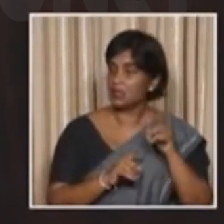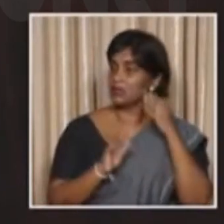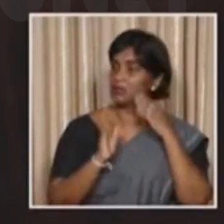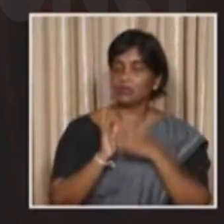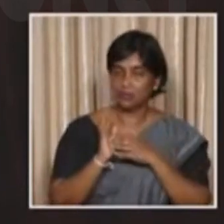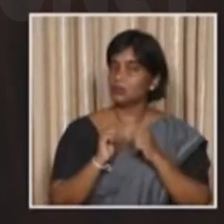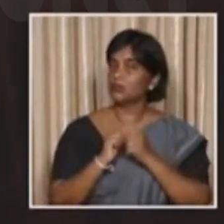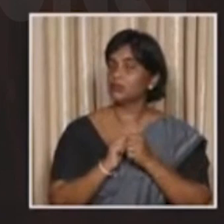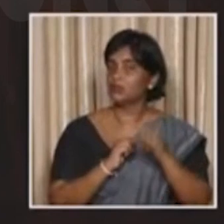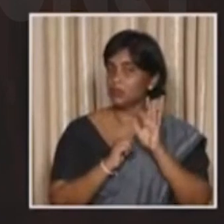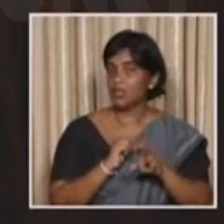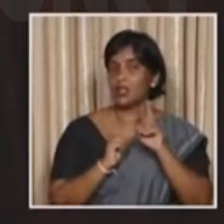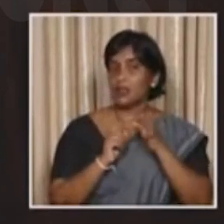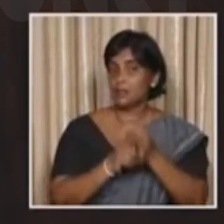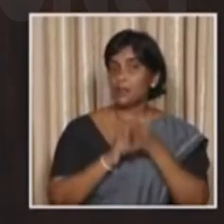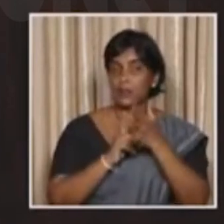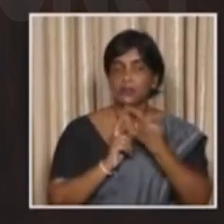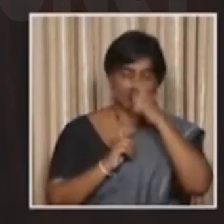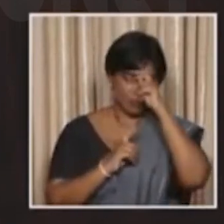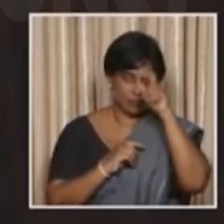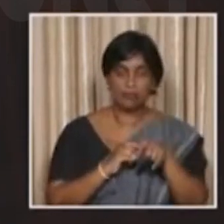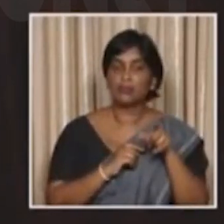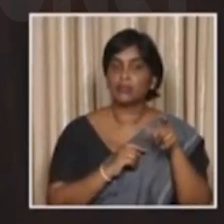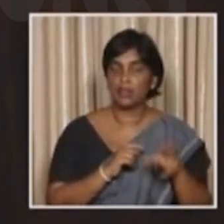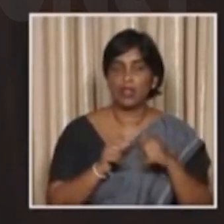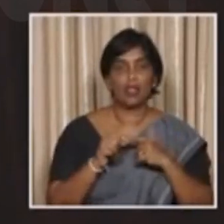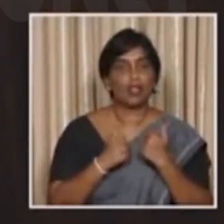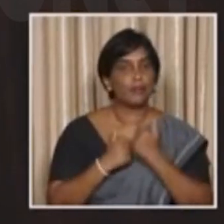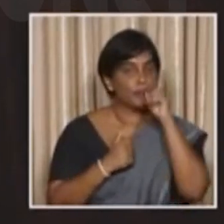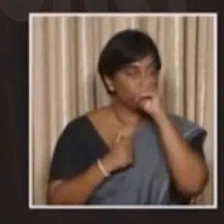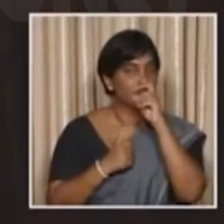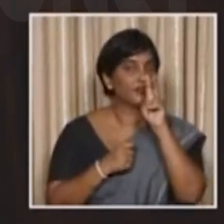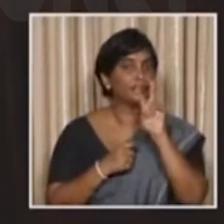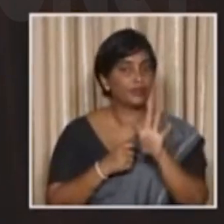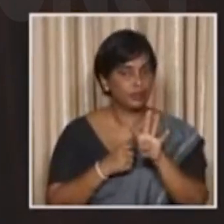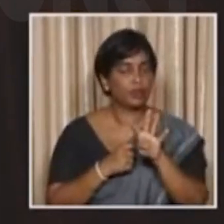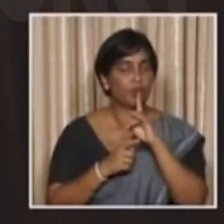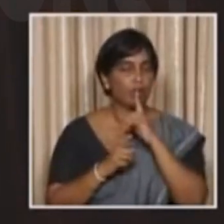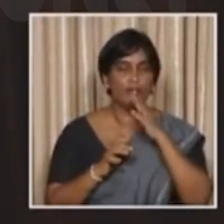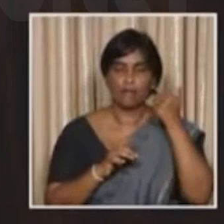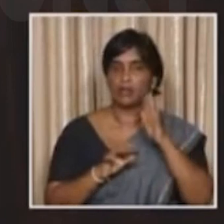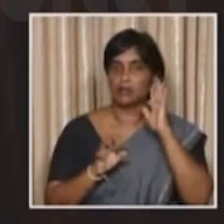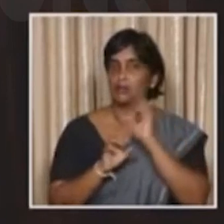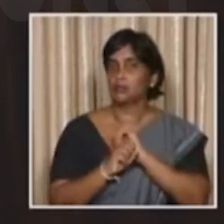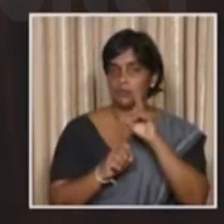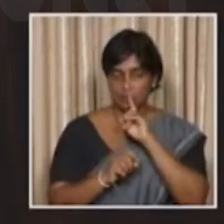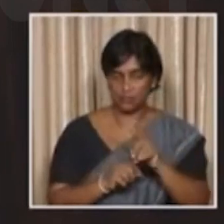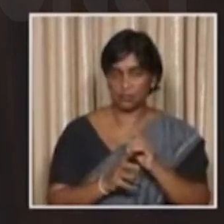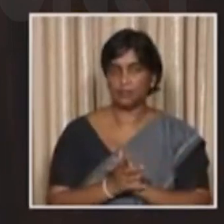විදියට කටයුතු කරපු රණසිංහ ප්‍රේමදාස මැතිතුමා අප්‍රේල් මාසේ 24 වෙනිදා එක්තරා ඓතිහාසික ප්‍රකාශයක්